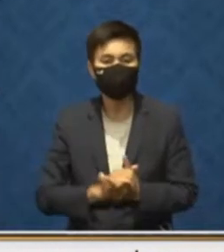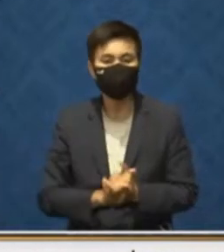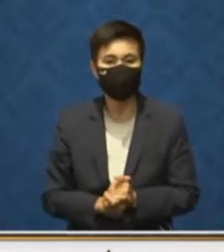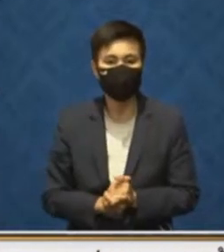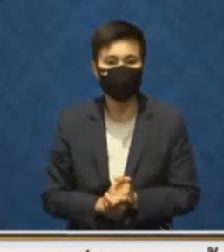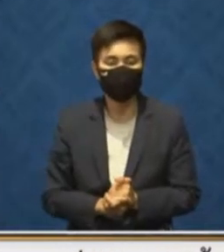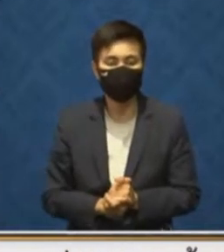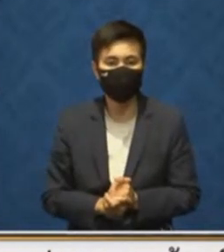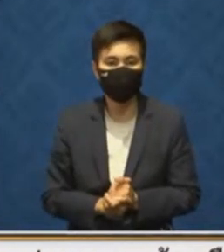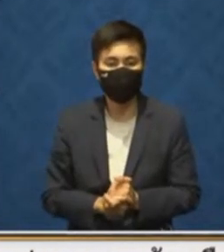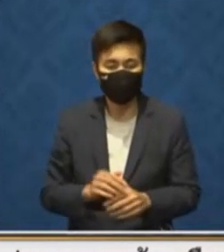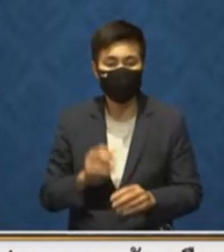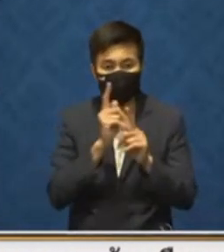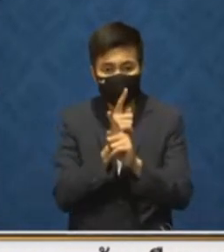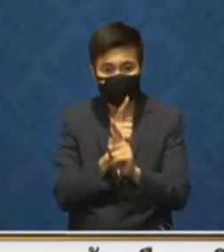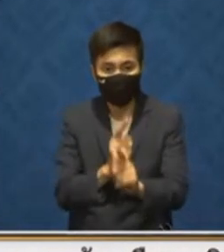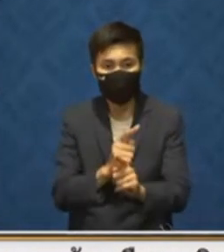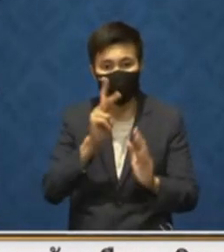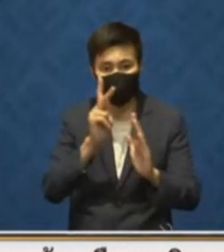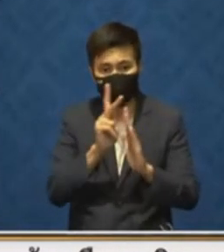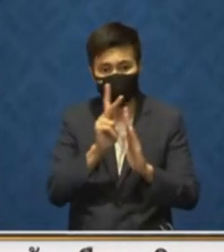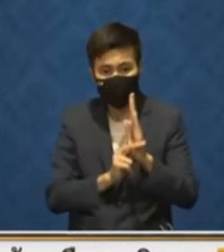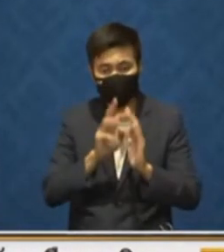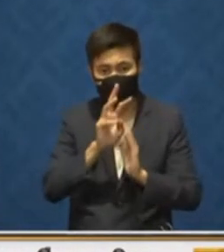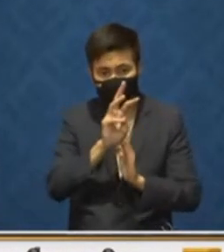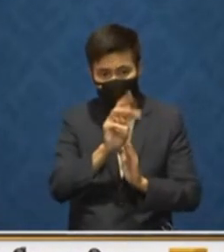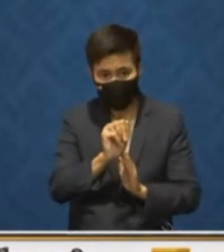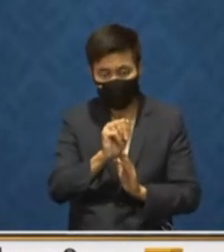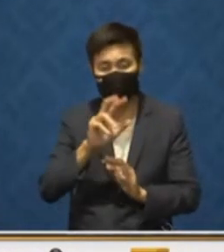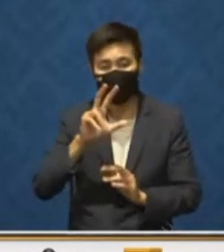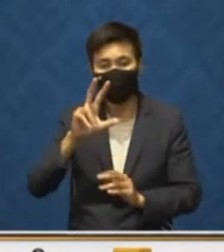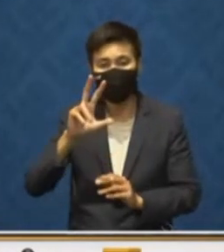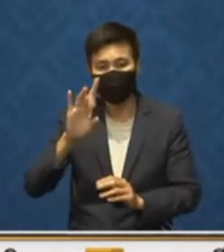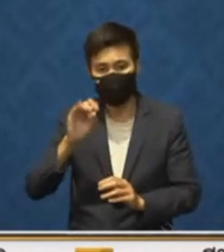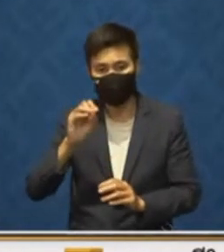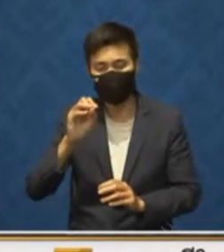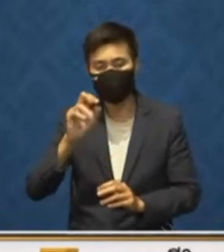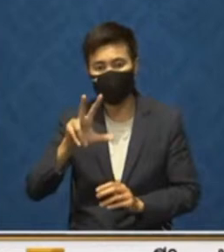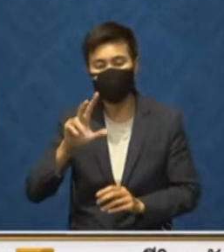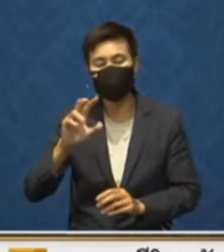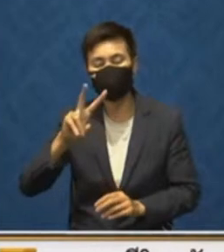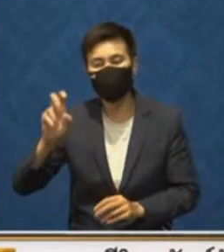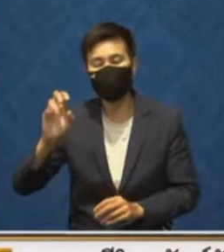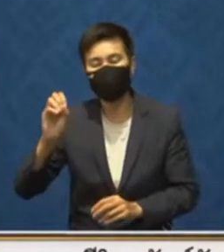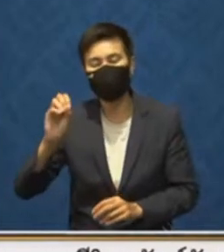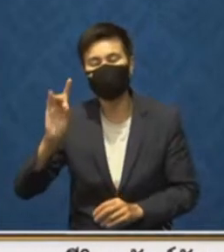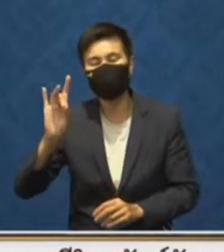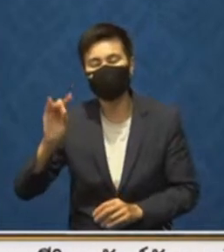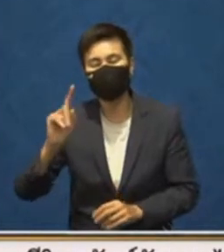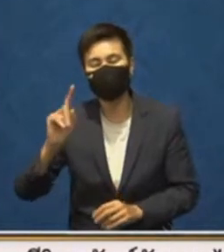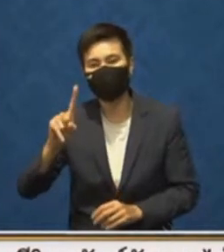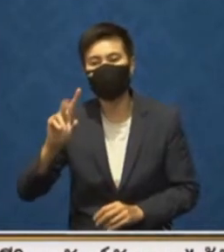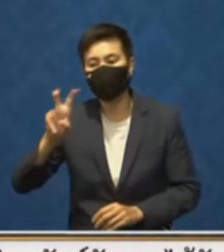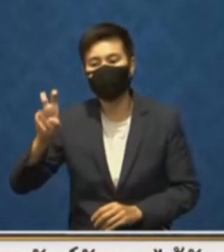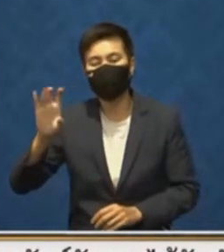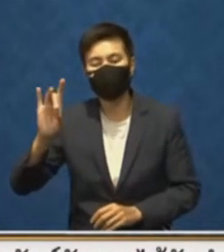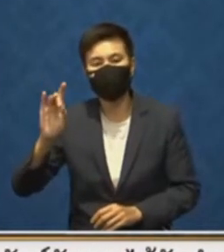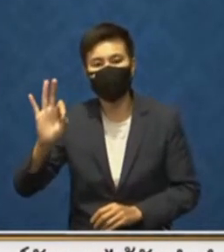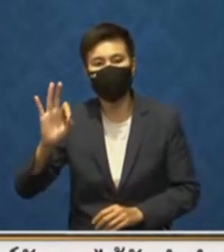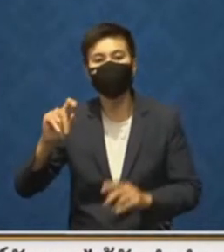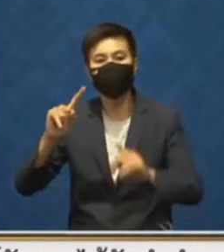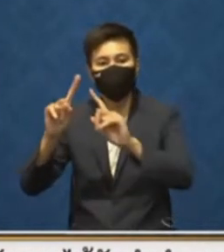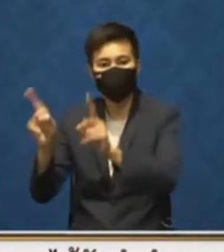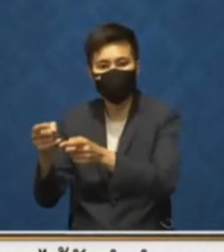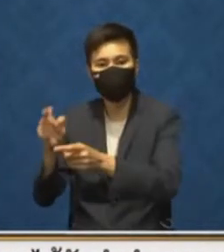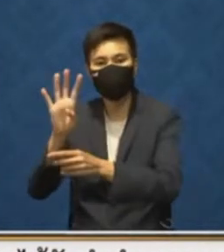ประมวลกฎหมายอาญามาตรา 838 9 11 288-289วังเว็บ 4พระ